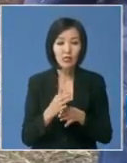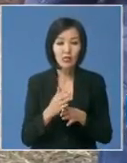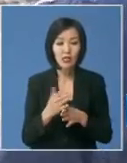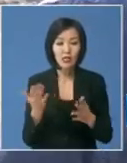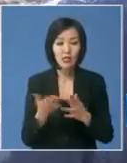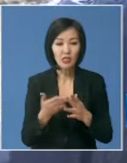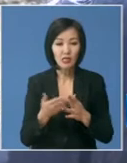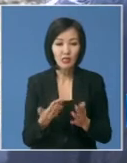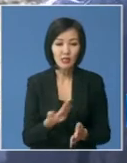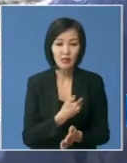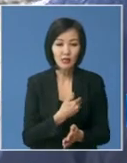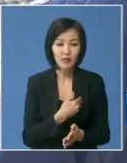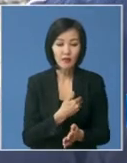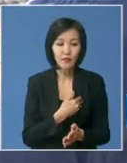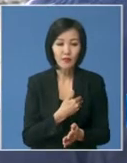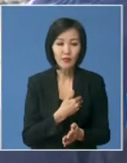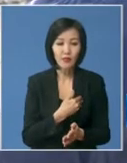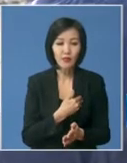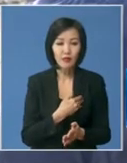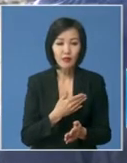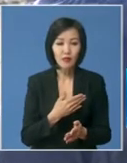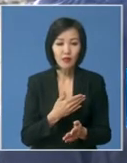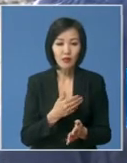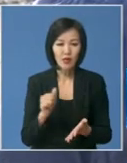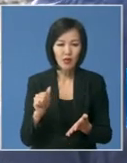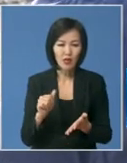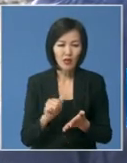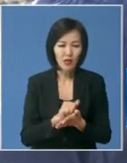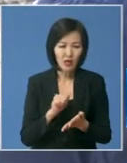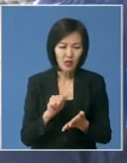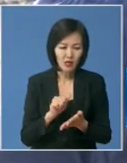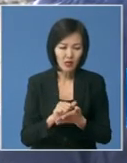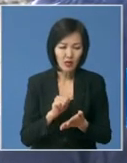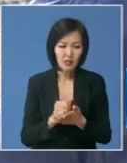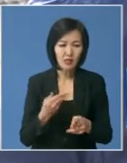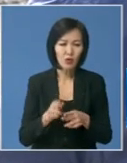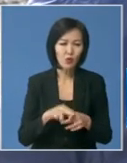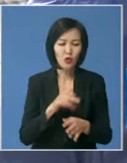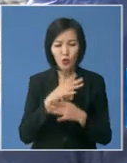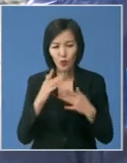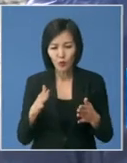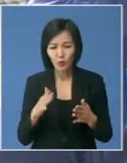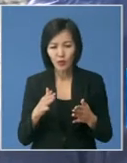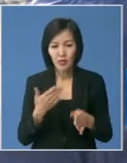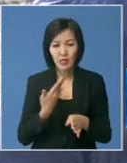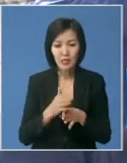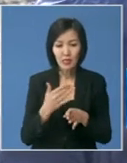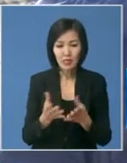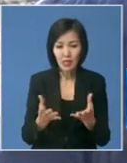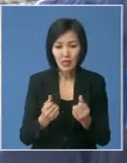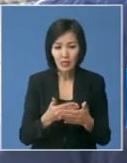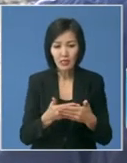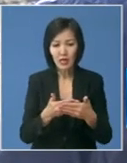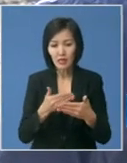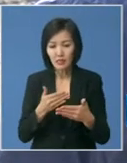қалды. Сол уақытында бере алса, өйткені бұл жерде өте қағаздар көп. Бір жағынан жаңағы несие аларда